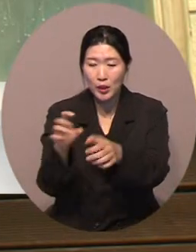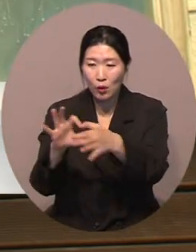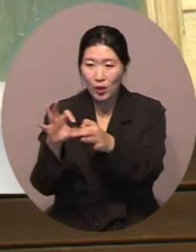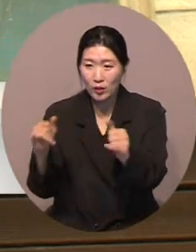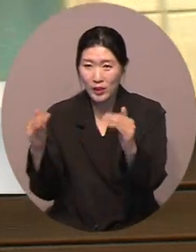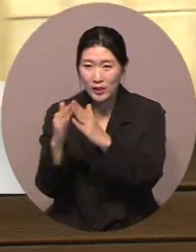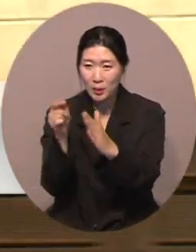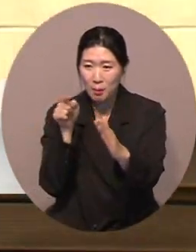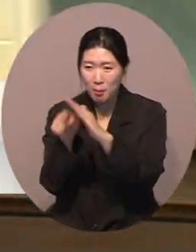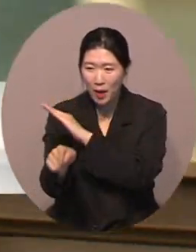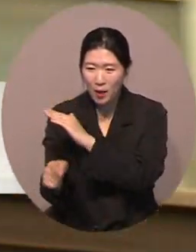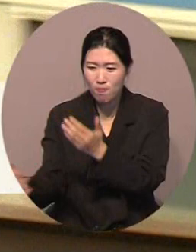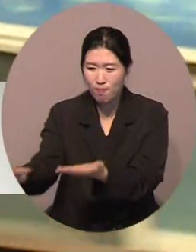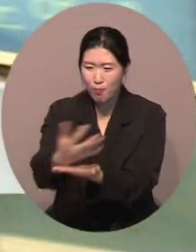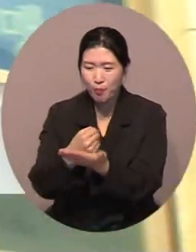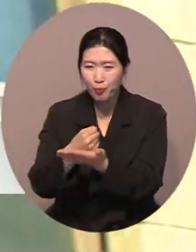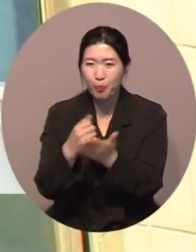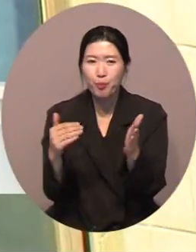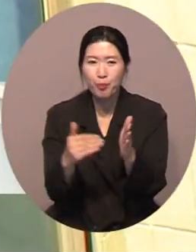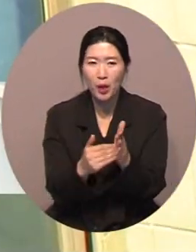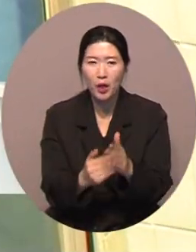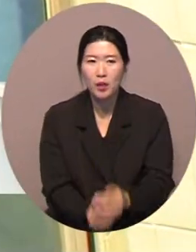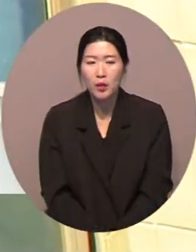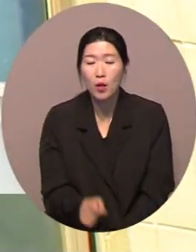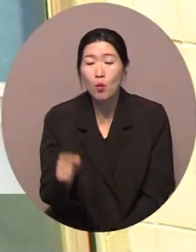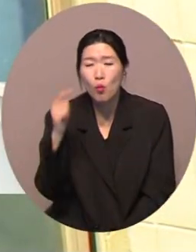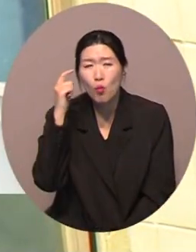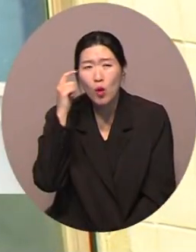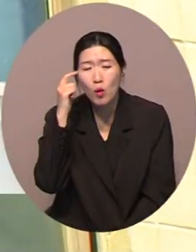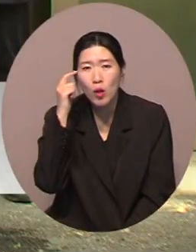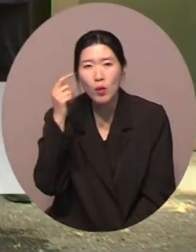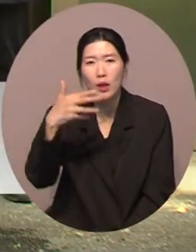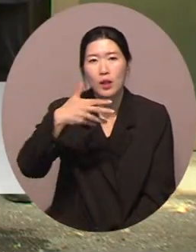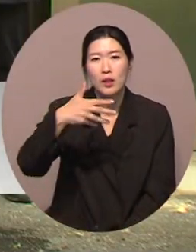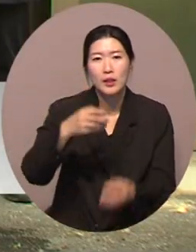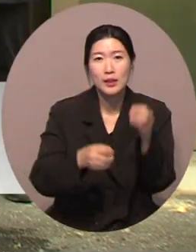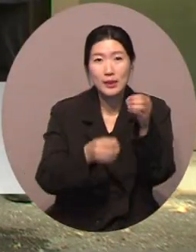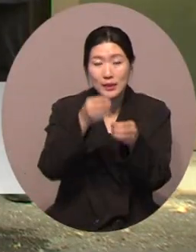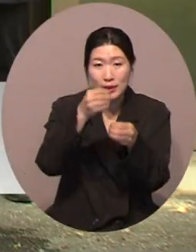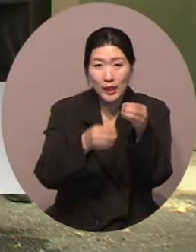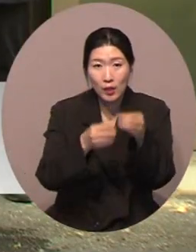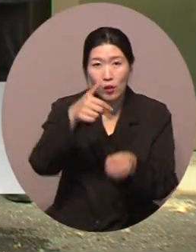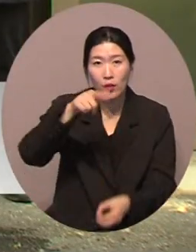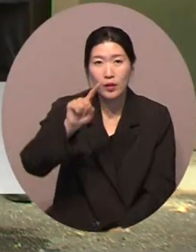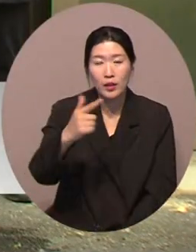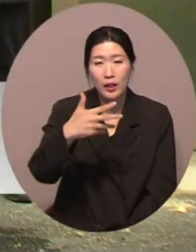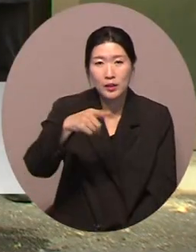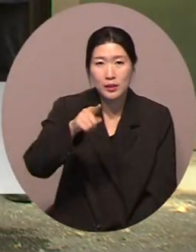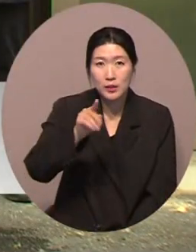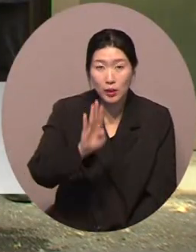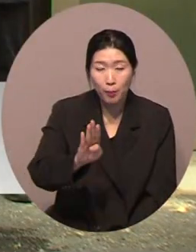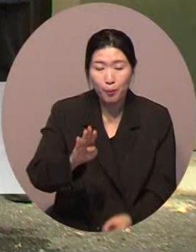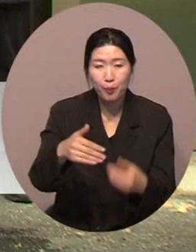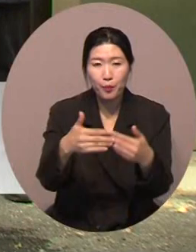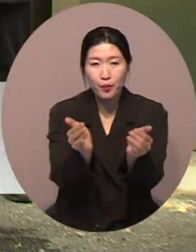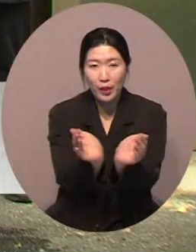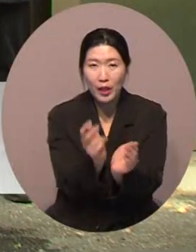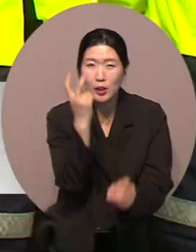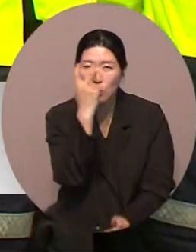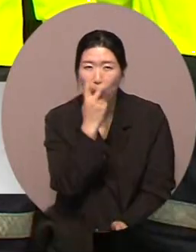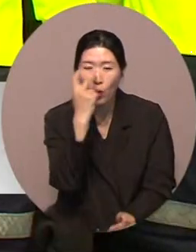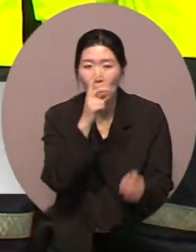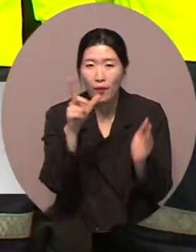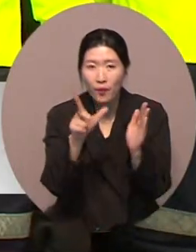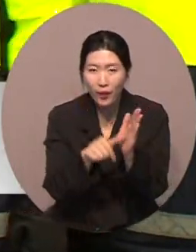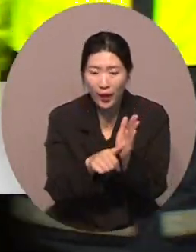자택을 압수수색했습니다. 국정원과 경찰은 창원 간첩단 사건에 연루된 자주통일민중전위를 수사하던